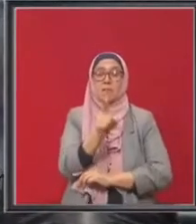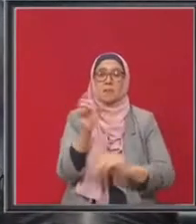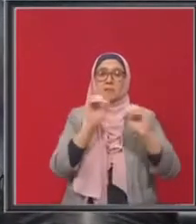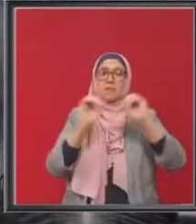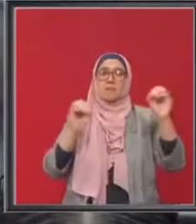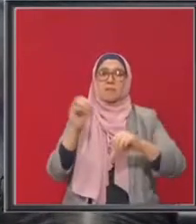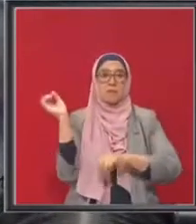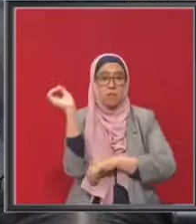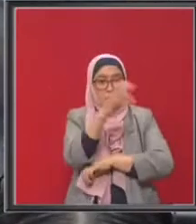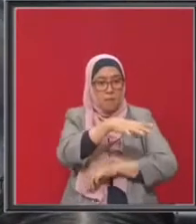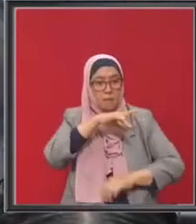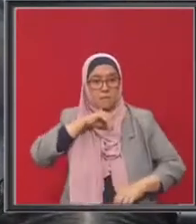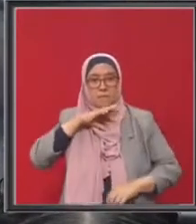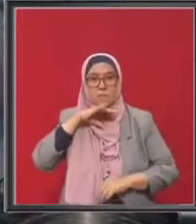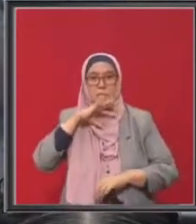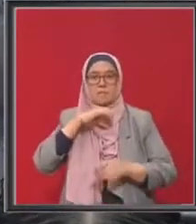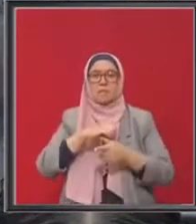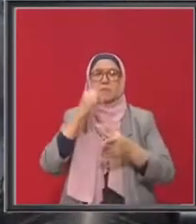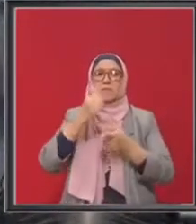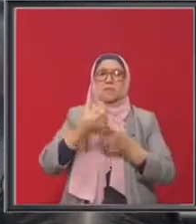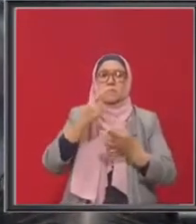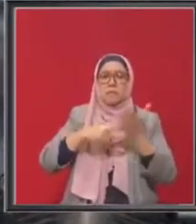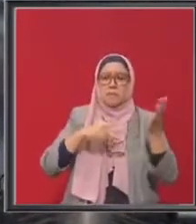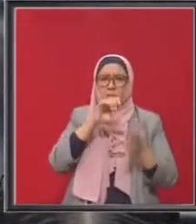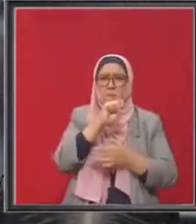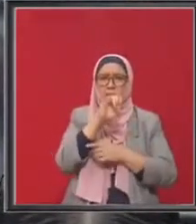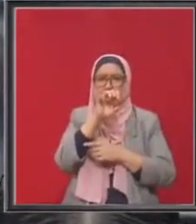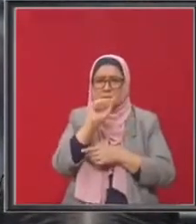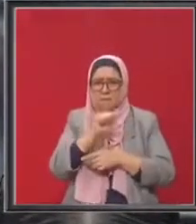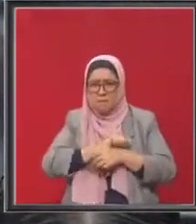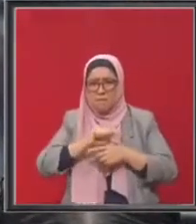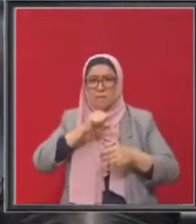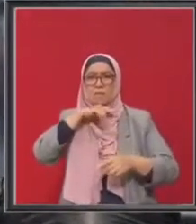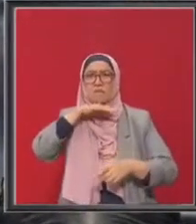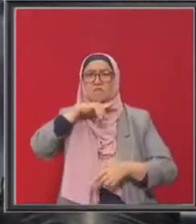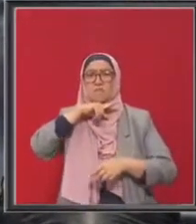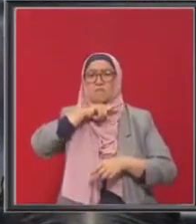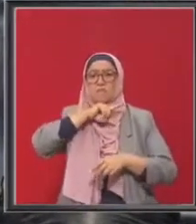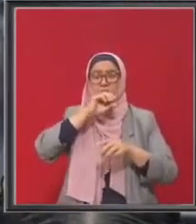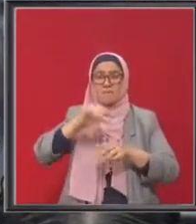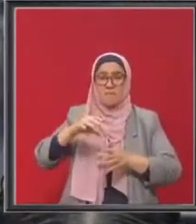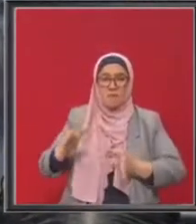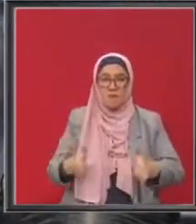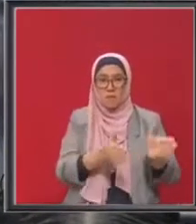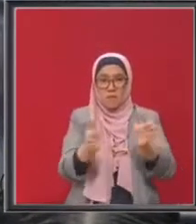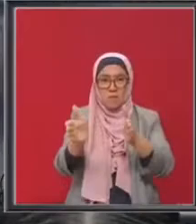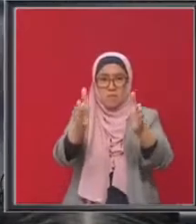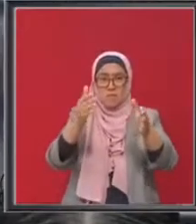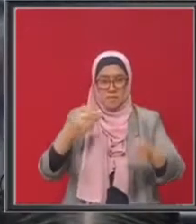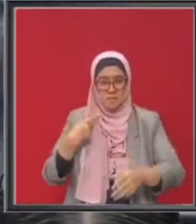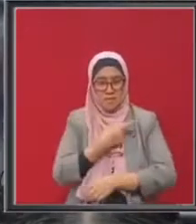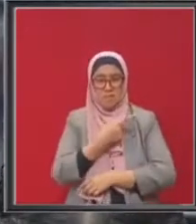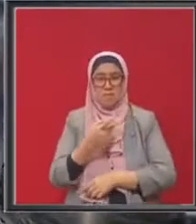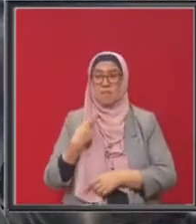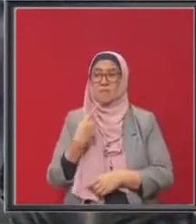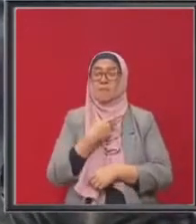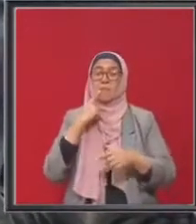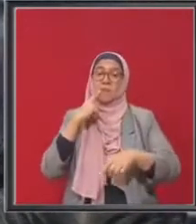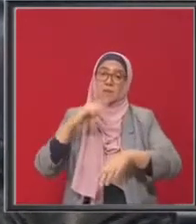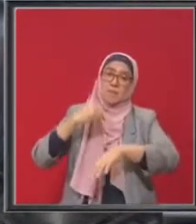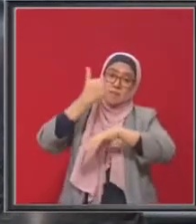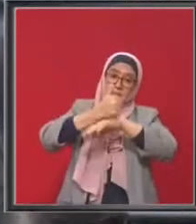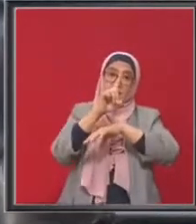pembuangan sampah atau sisa di Spanyol Sungai kita kita terhadap jelas bau kita banner tunai Sungai bagi menampung kepulauan tersebut